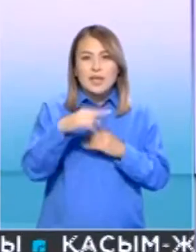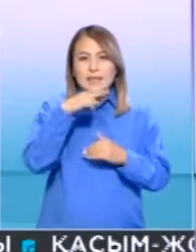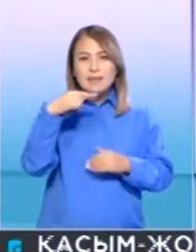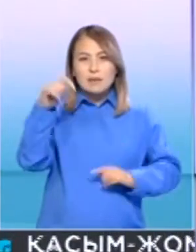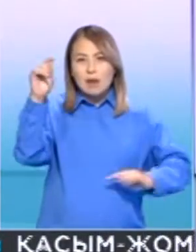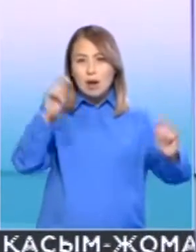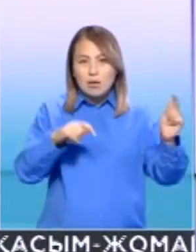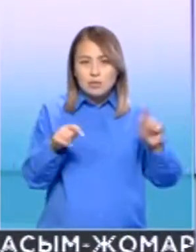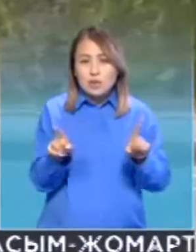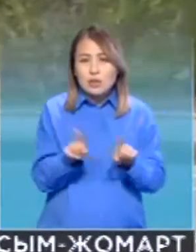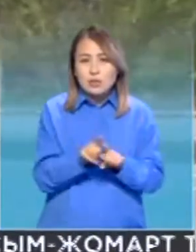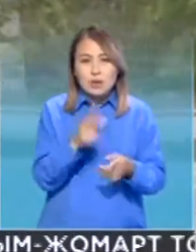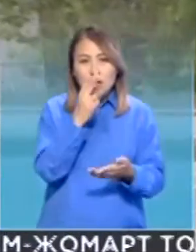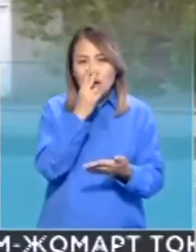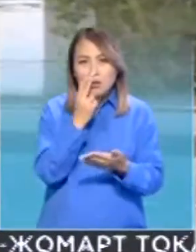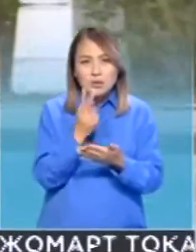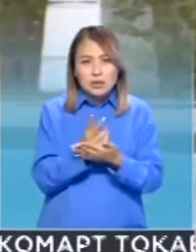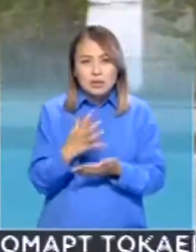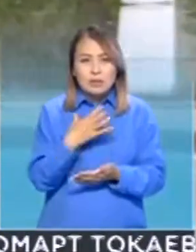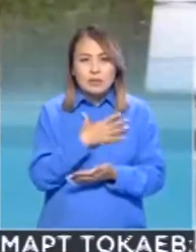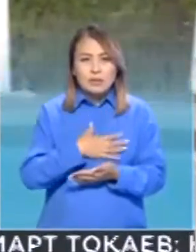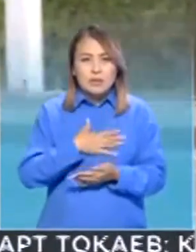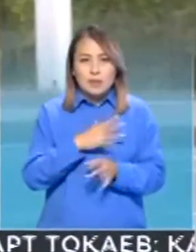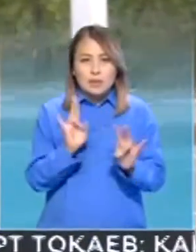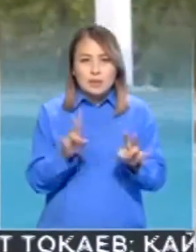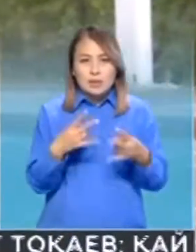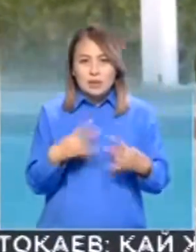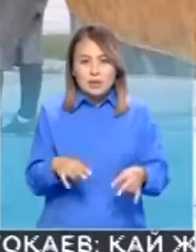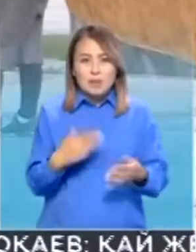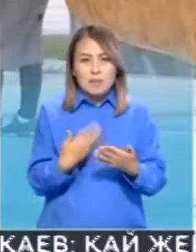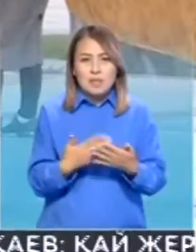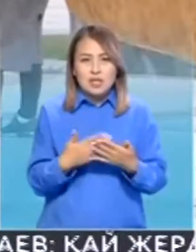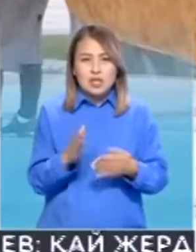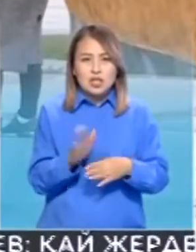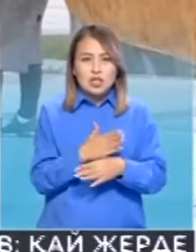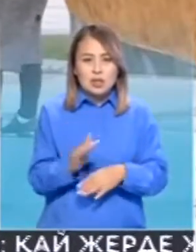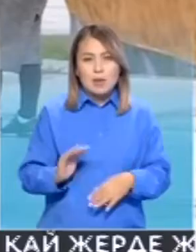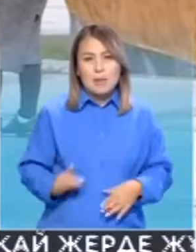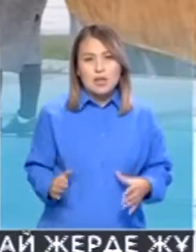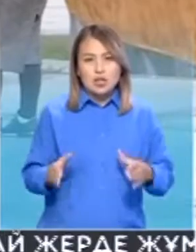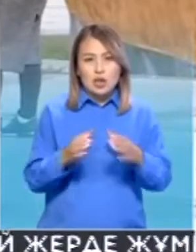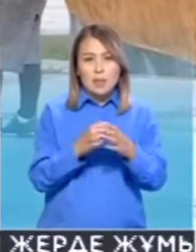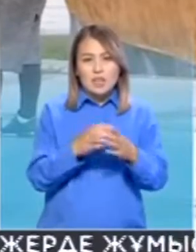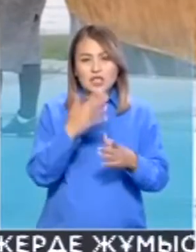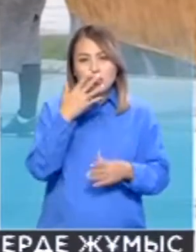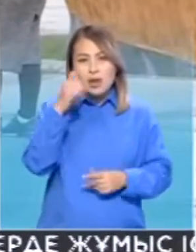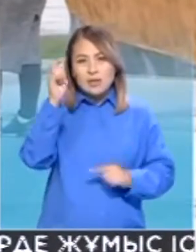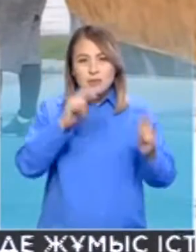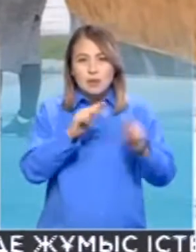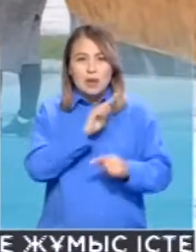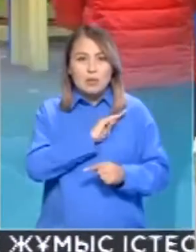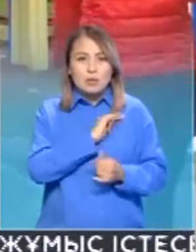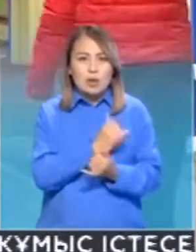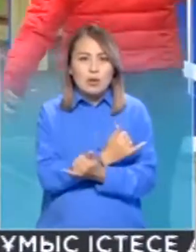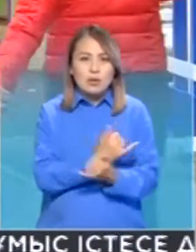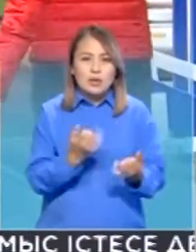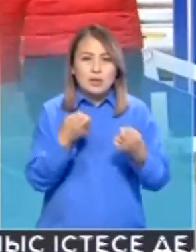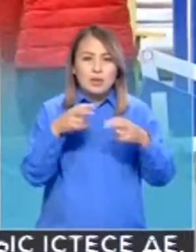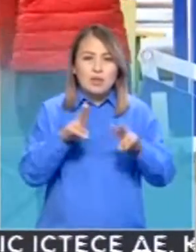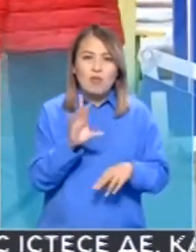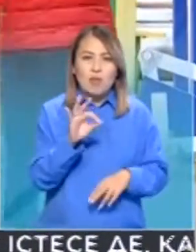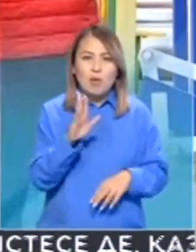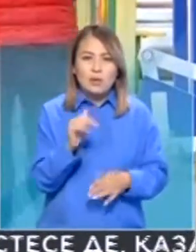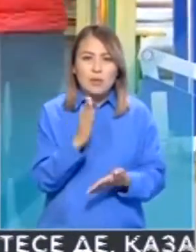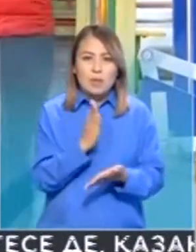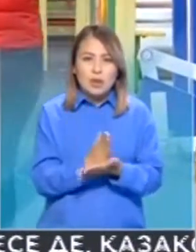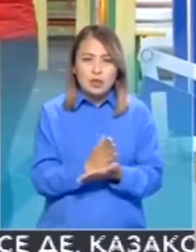елімізге ресейліктер ағылып жатса да алаңдауға негіз жоқ дейді. Мәселен, жеке меншік компанияларда шетел азаматтарын еңбекпен қамтудың арнайы